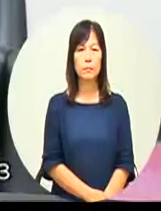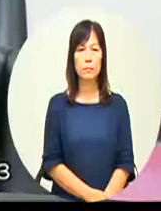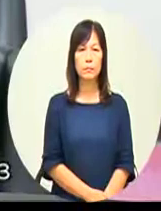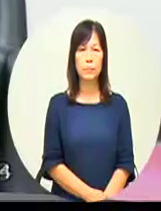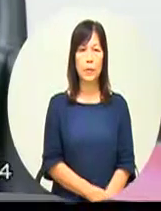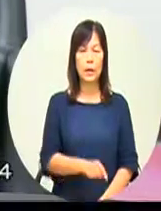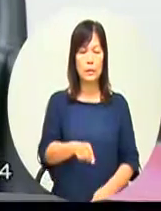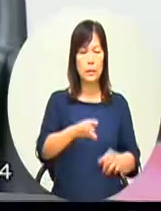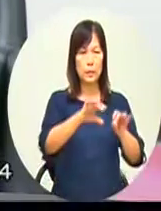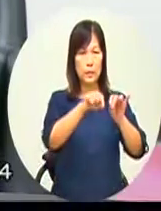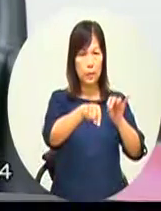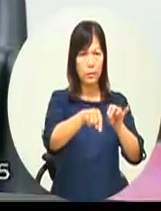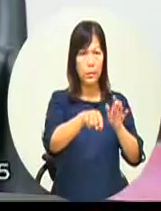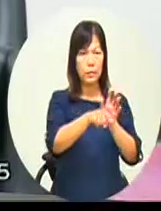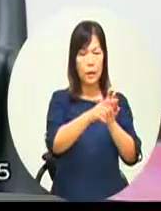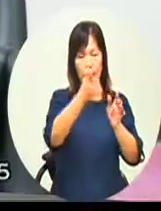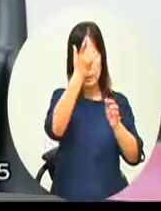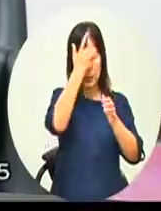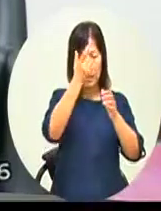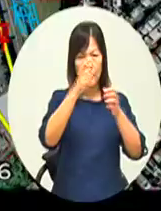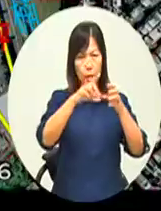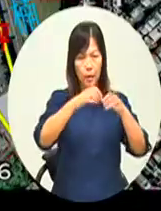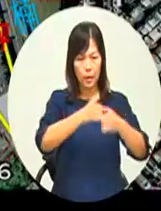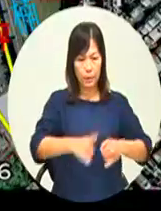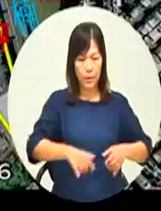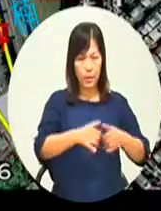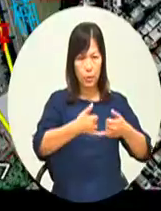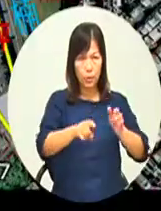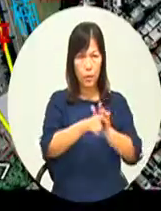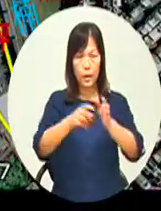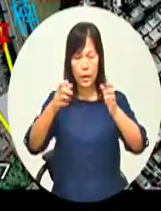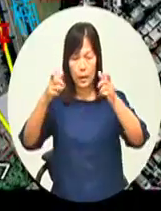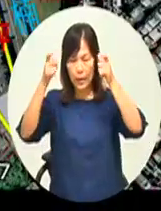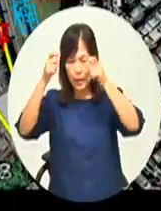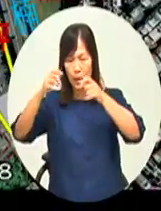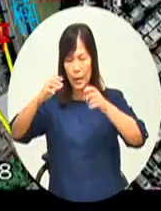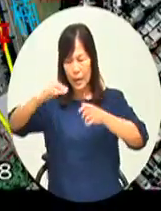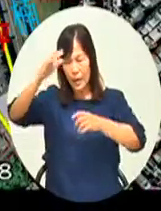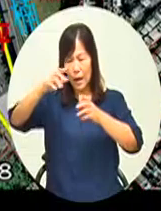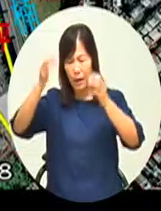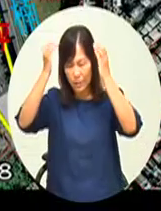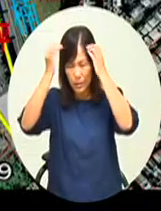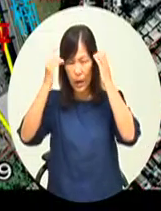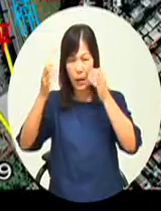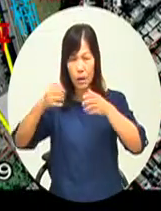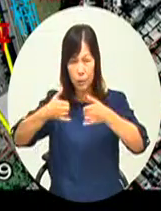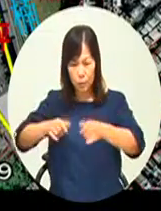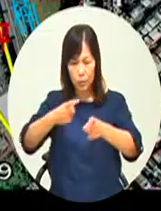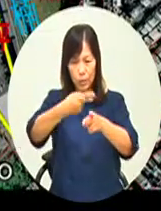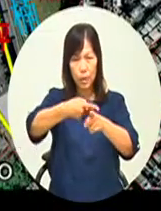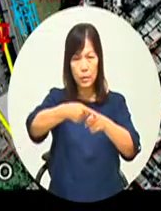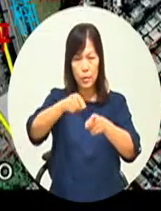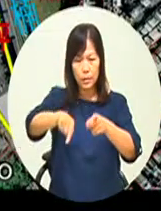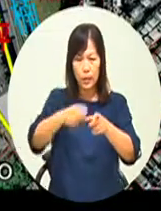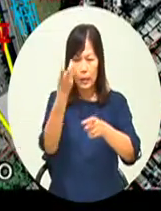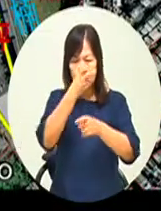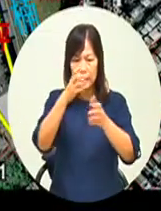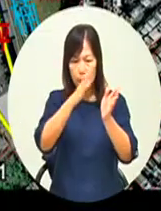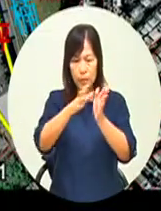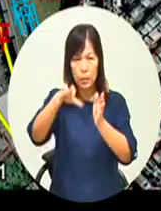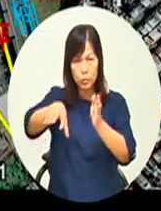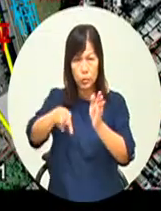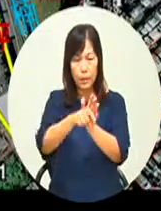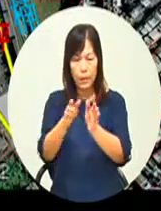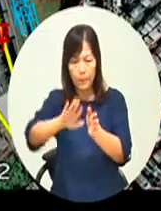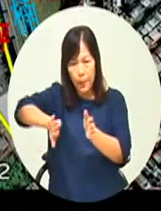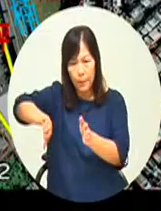这个地点是在德明路跟高兰公路的这样的一个地点，刚好是在监理处的旁边，它的